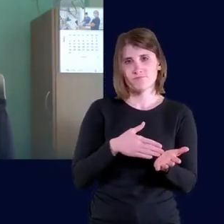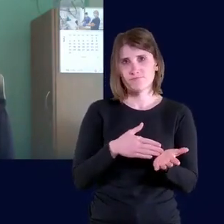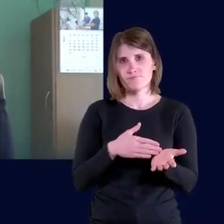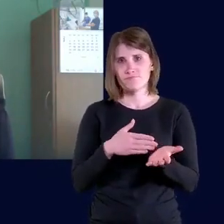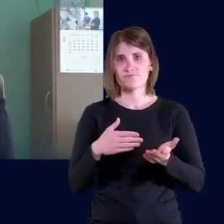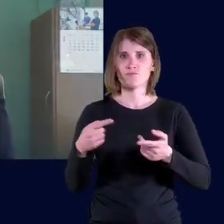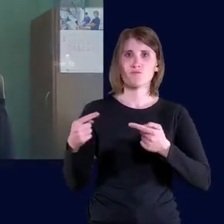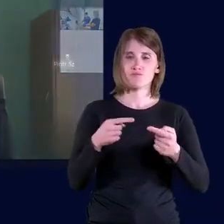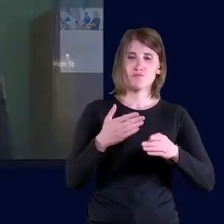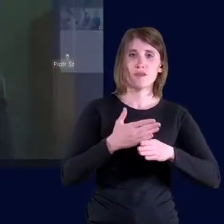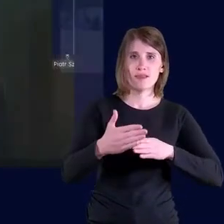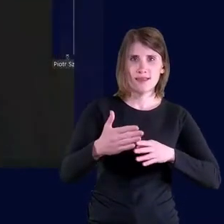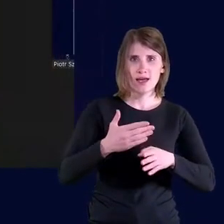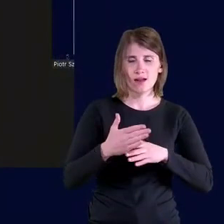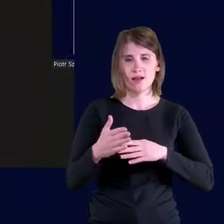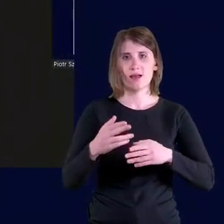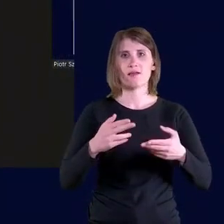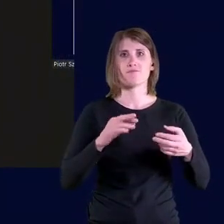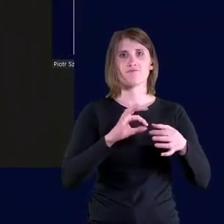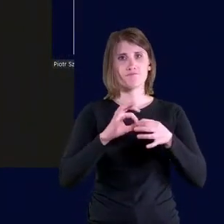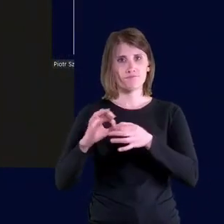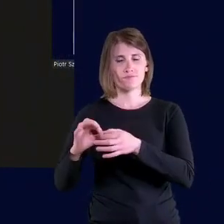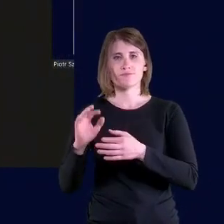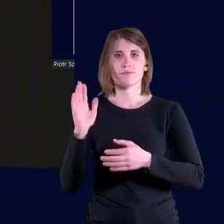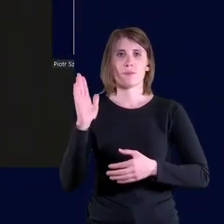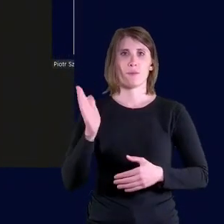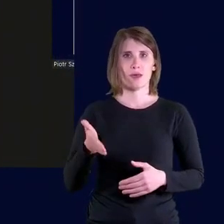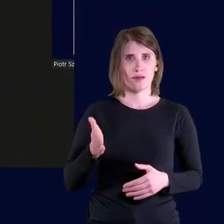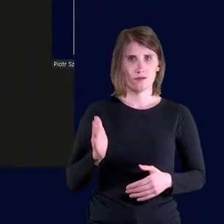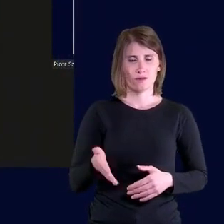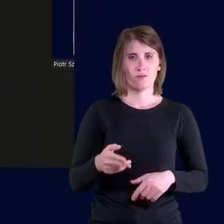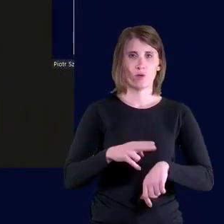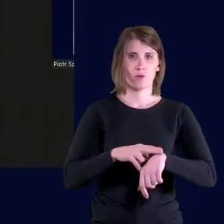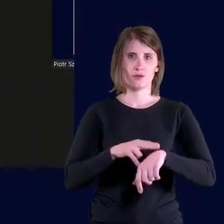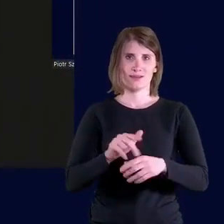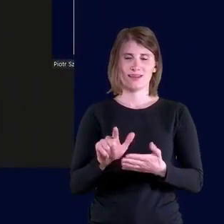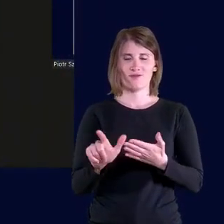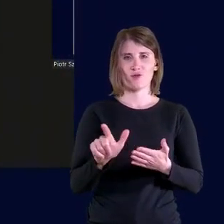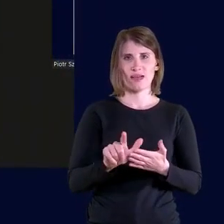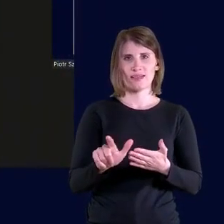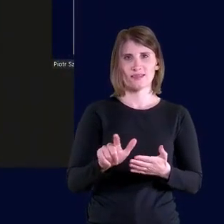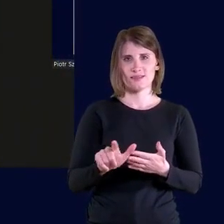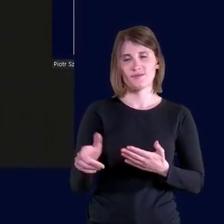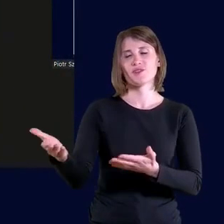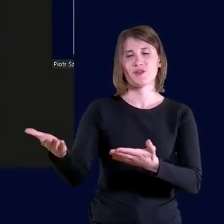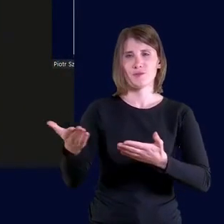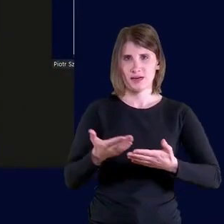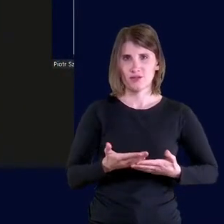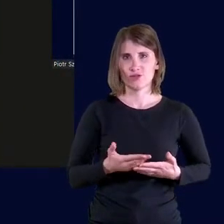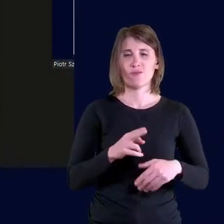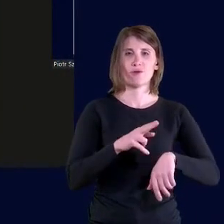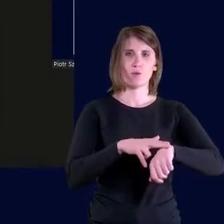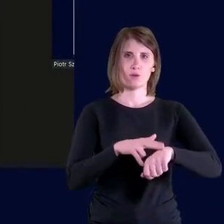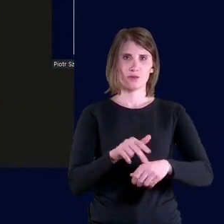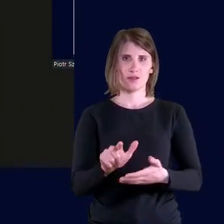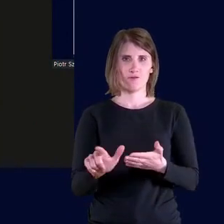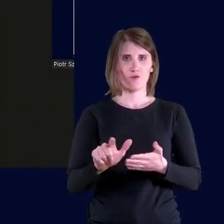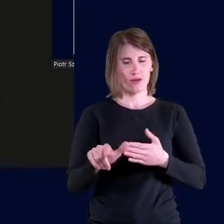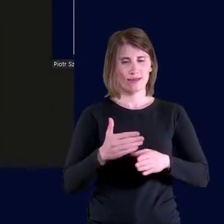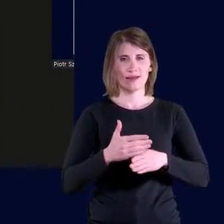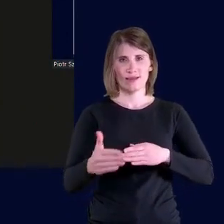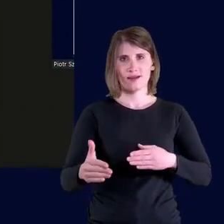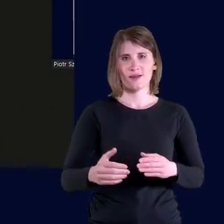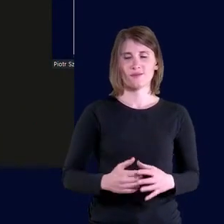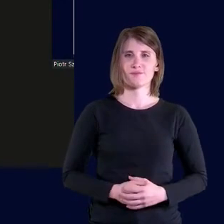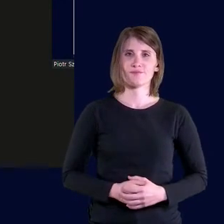obrady czy naszą kolejną sesję o 12:00 Także zapraszamy O 12:00 na kolejną